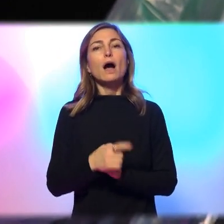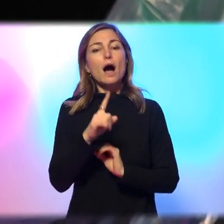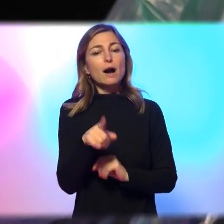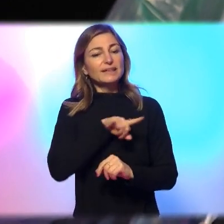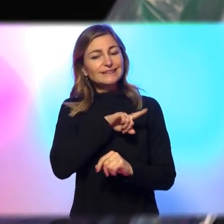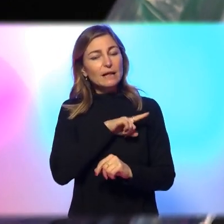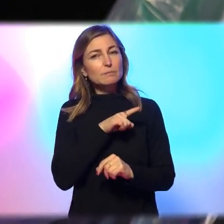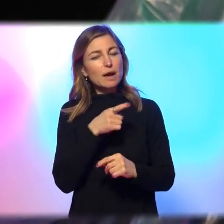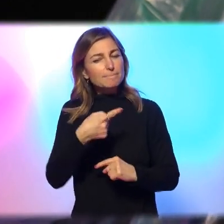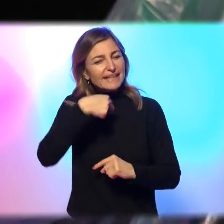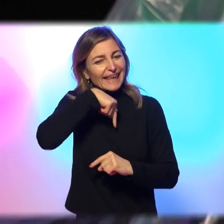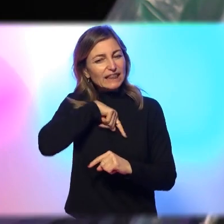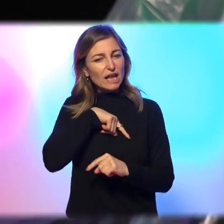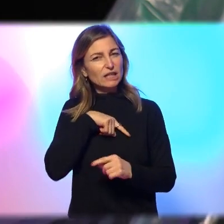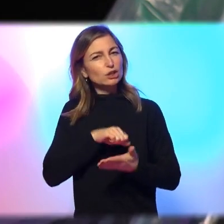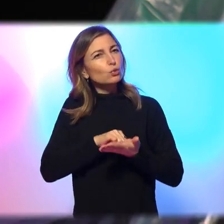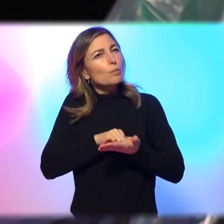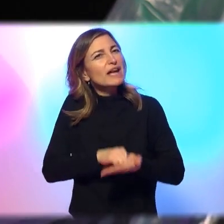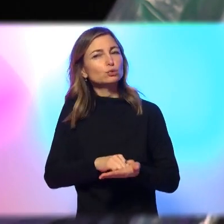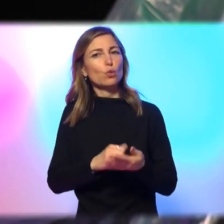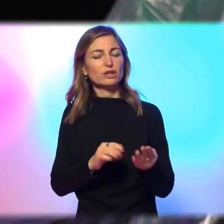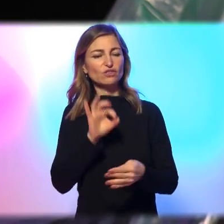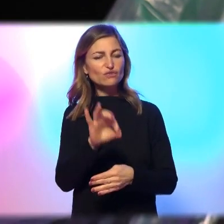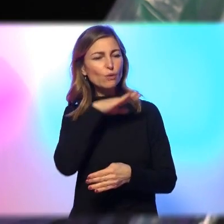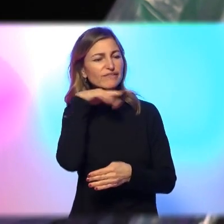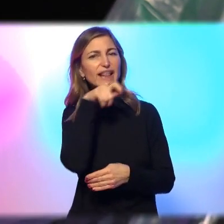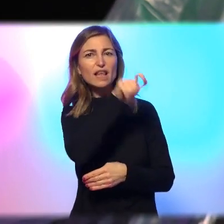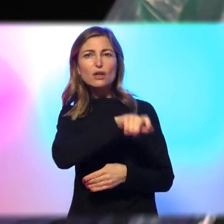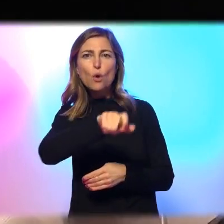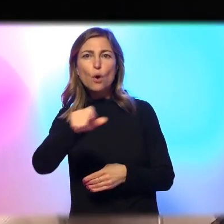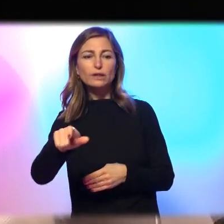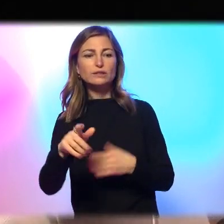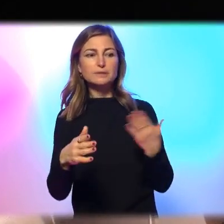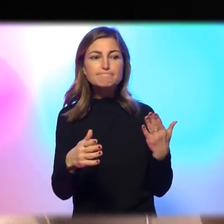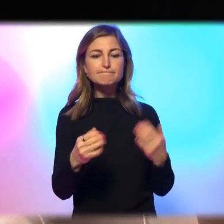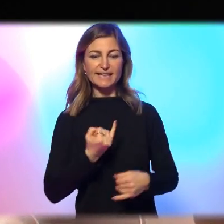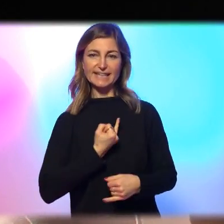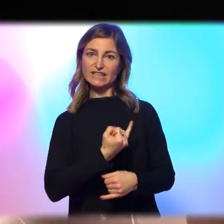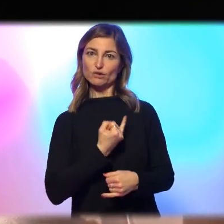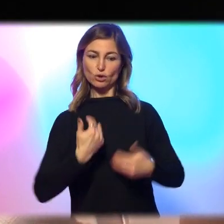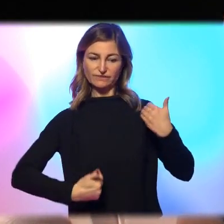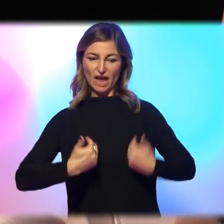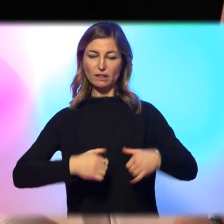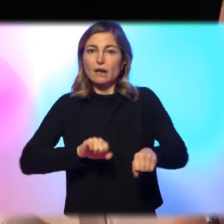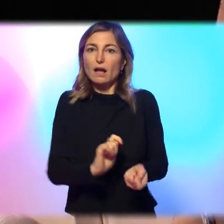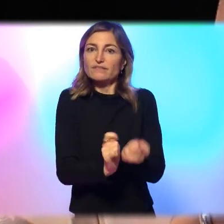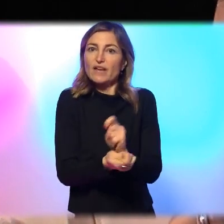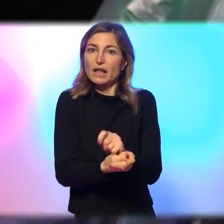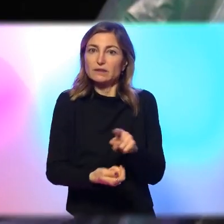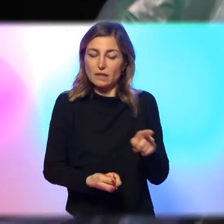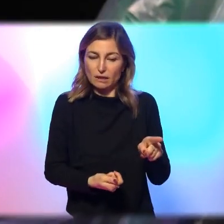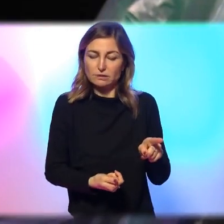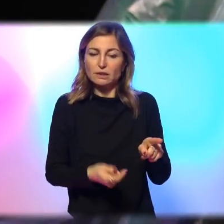Aber da ich ja innerlich davon überzeugt bin, dass auch wenn ganz viele Leute sozusagen ihr individuelles Verhalten da